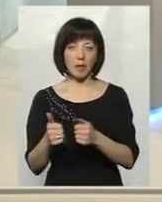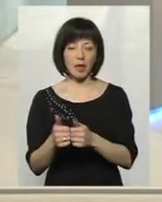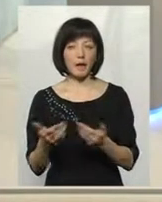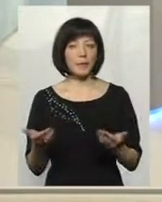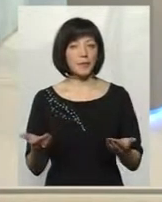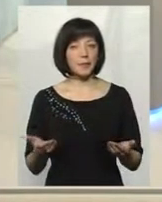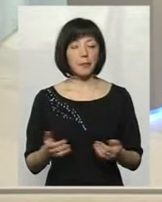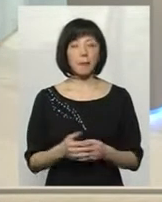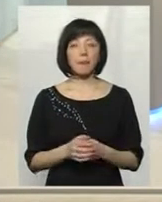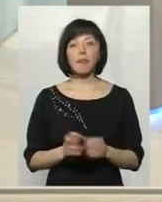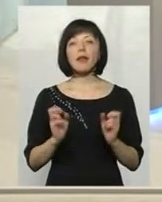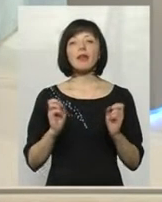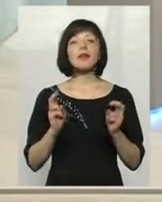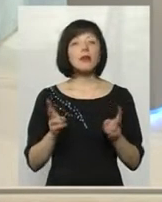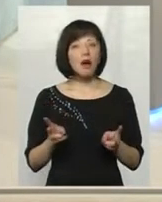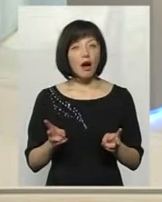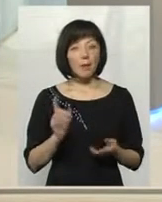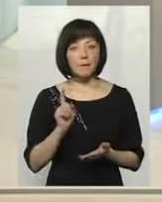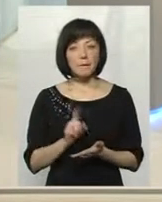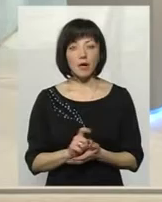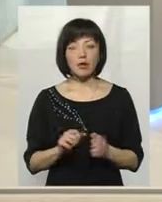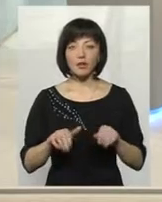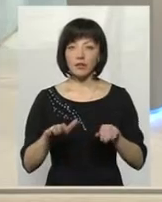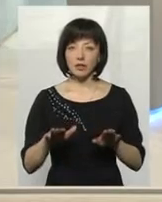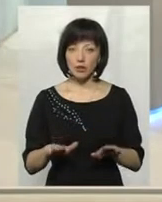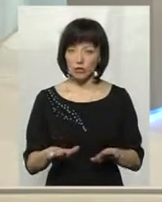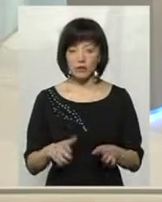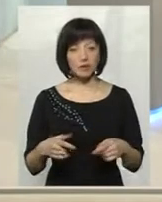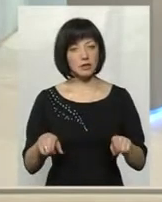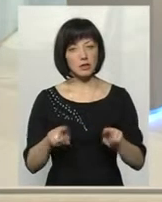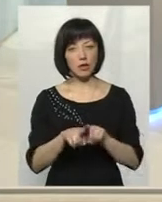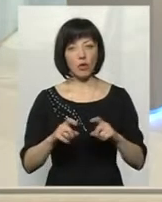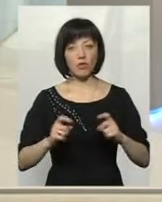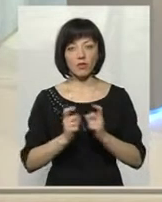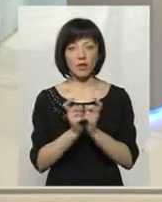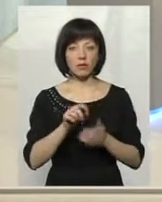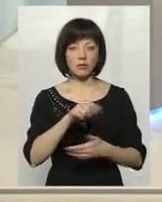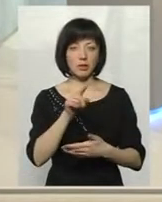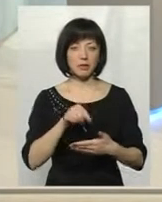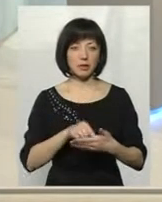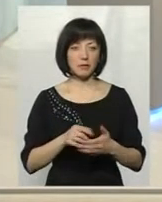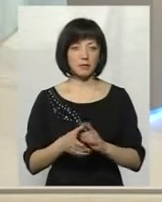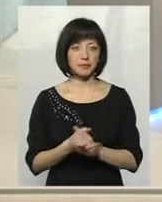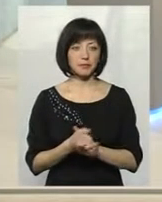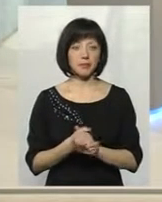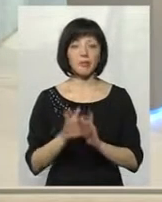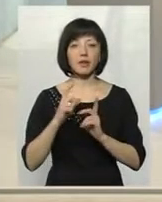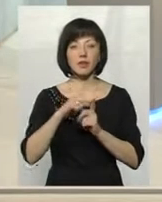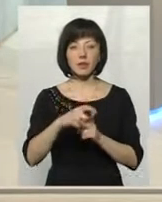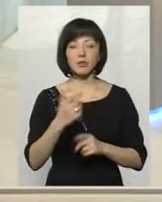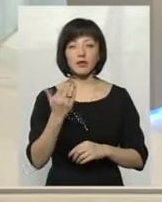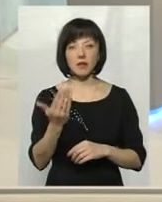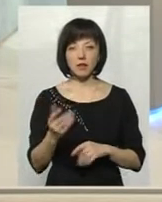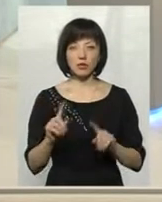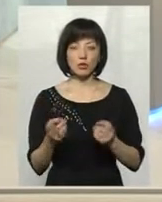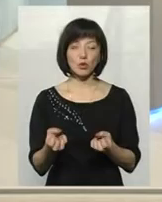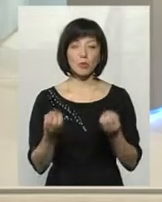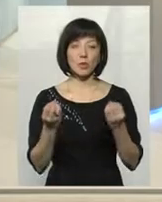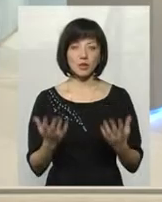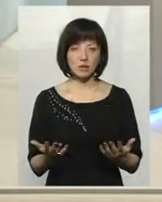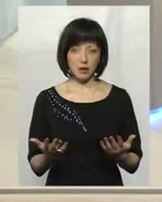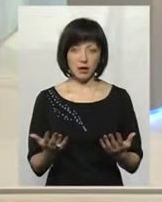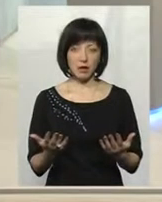Як мають вирішуватися такі конфліктні питання? Ну, відповідь на ваше питання дуже проста, і